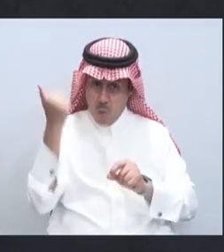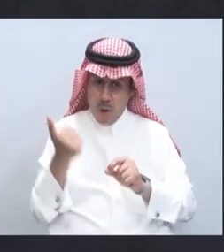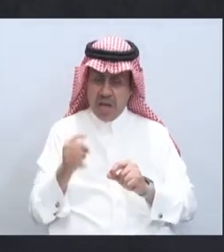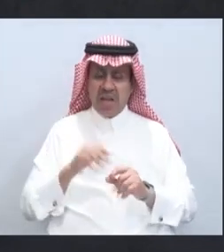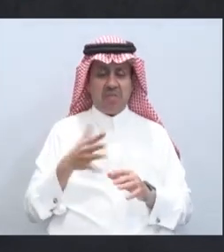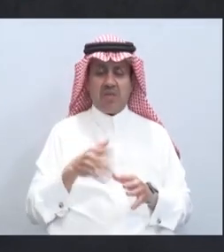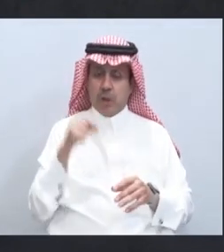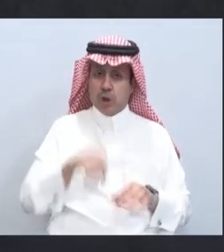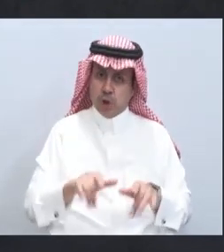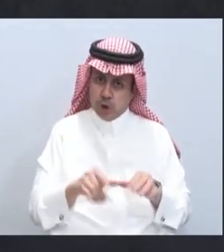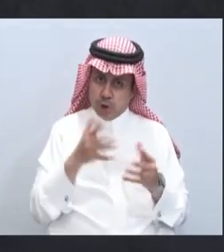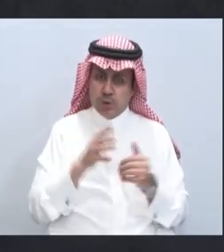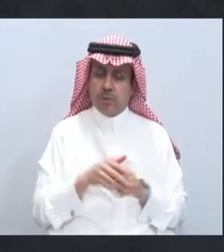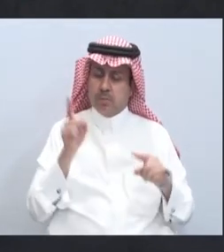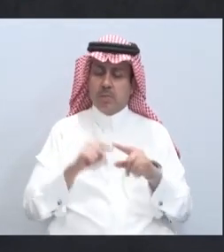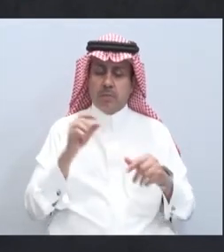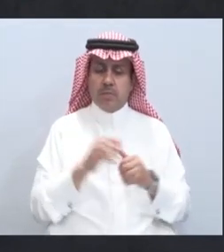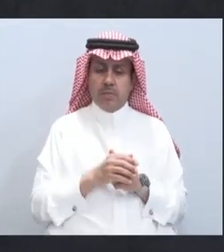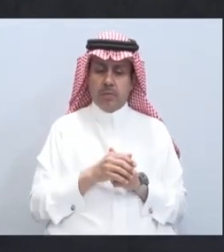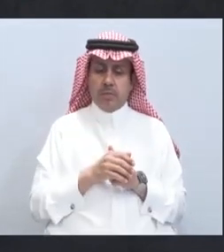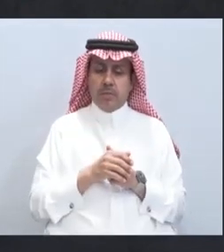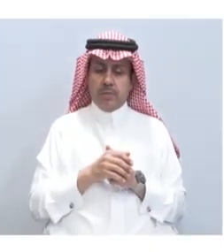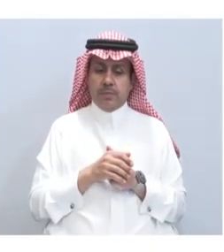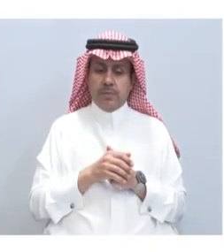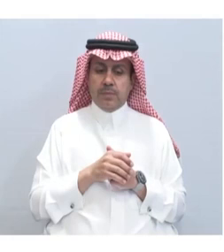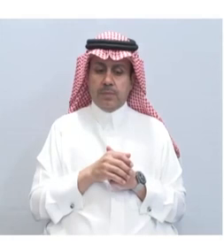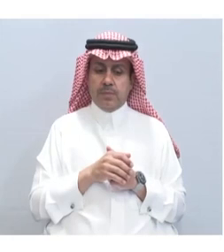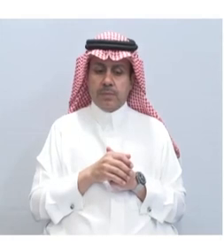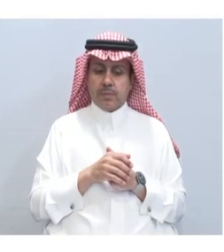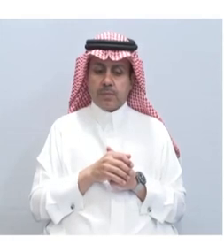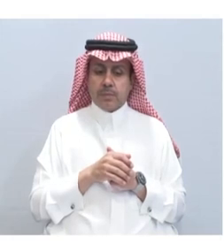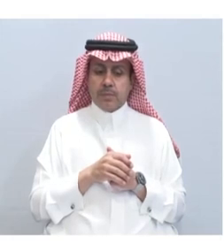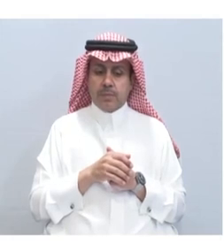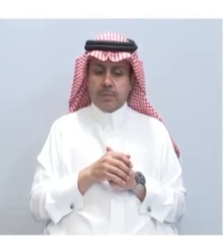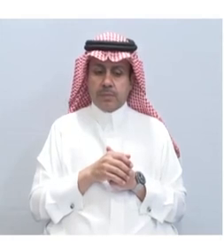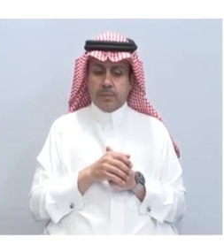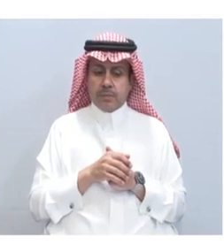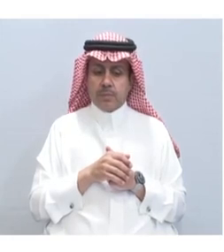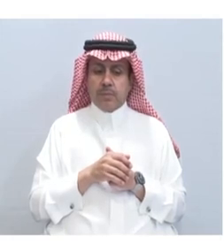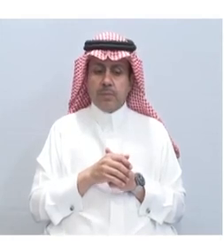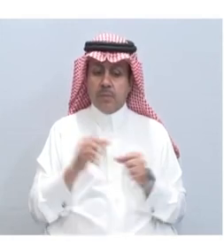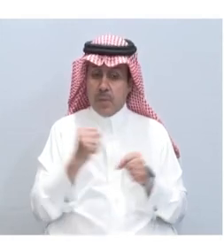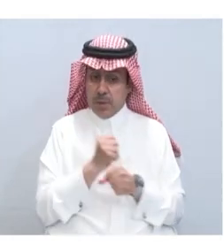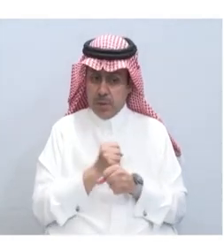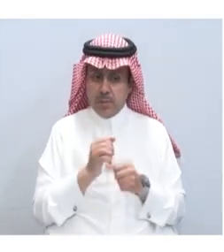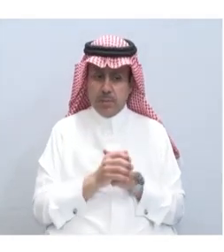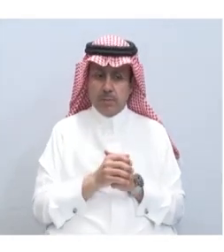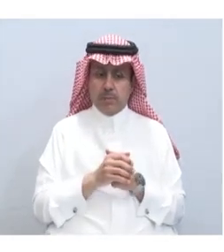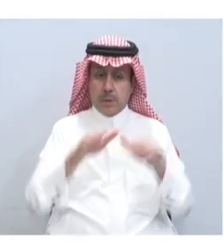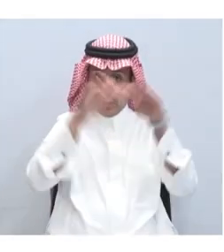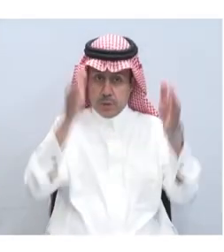اصبحت الكترونيه تحولت تفارت بطاقيه الى فهارس الكترونيه باستخدام هذه